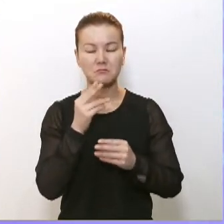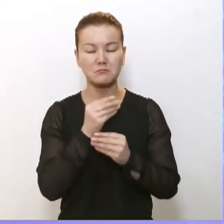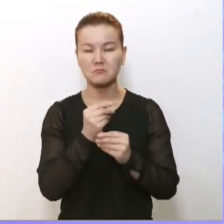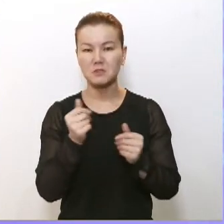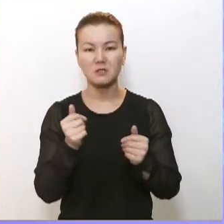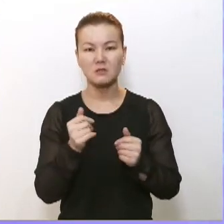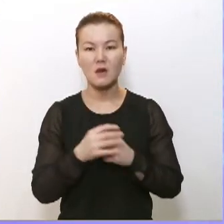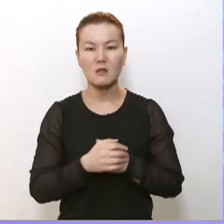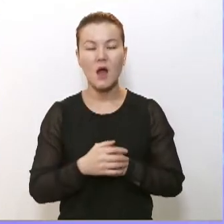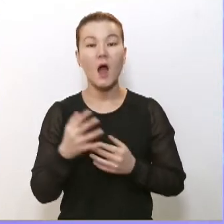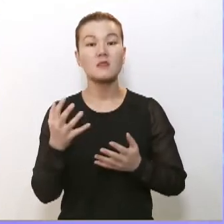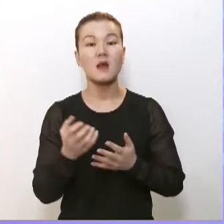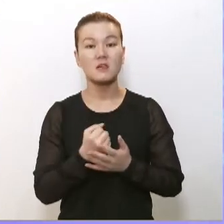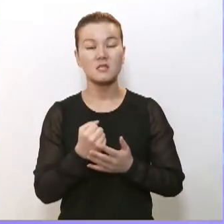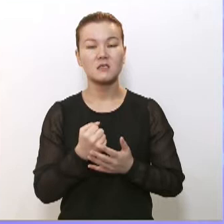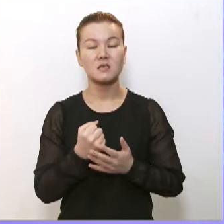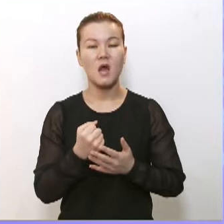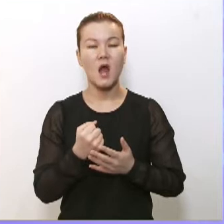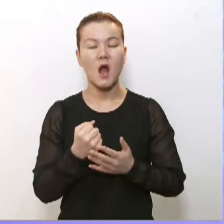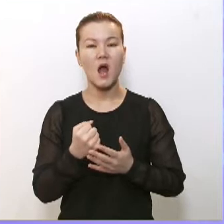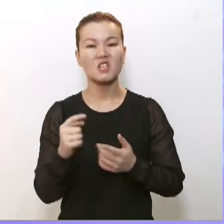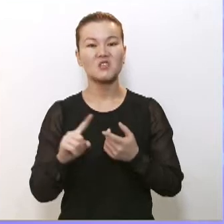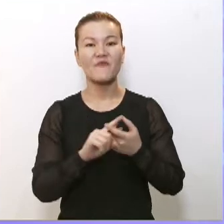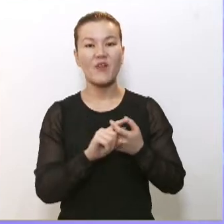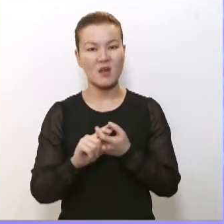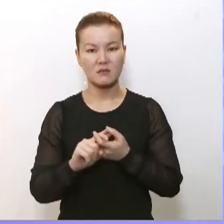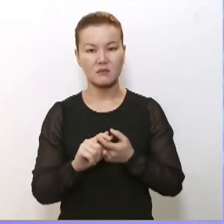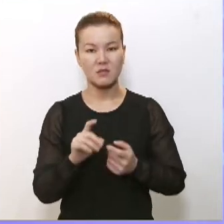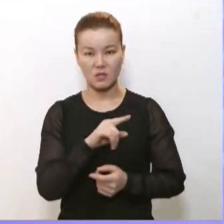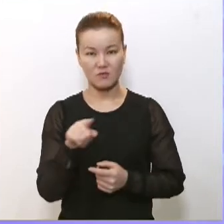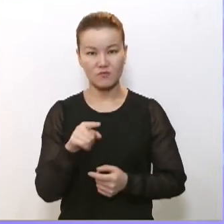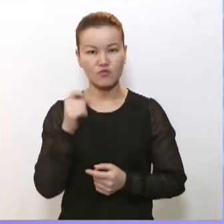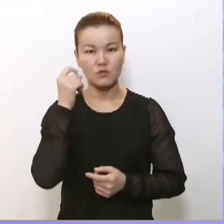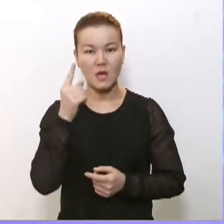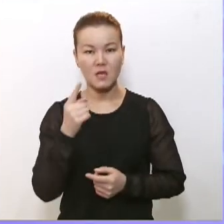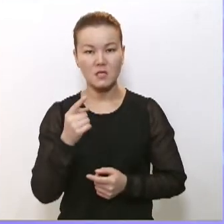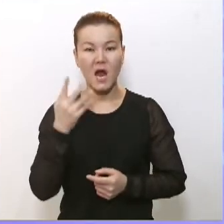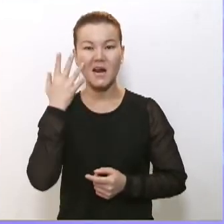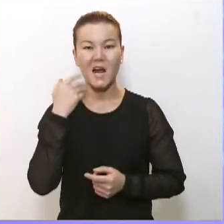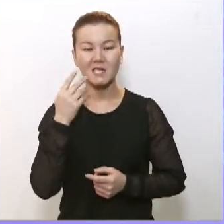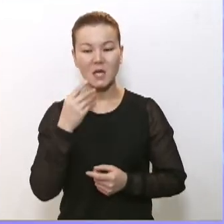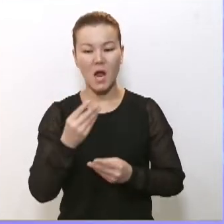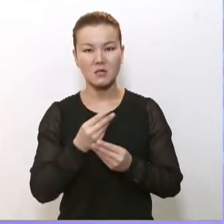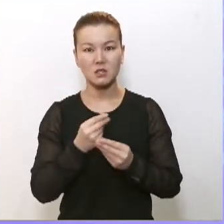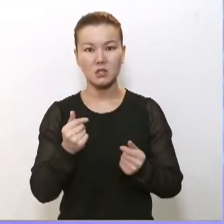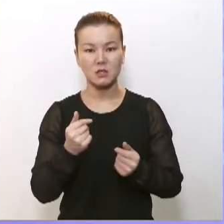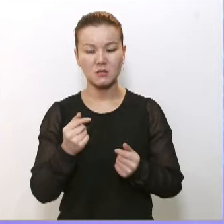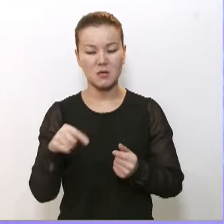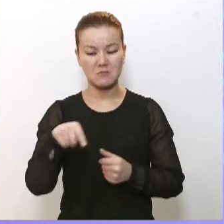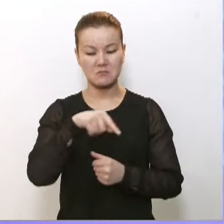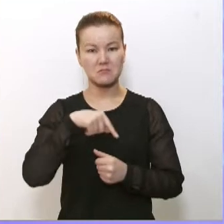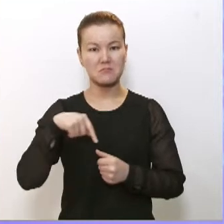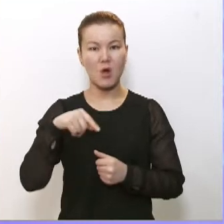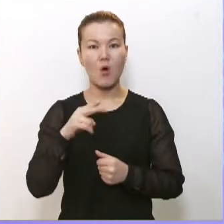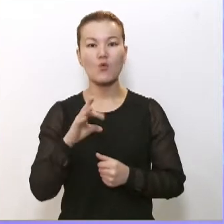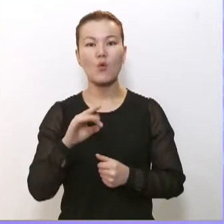найдите закономерность и вы узнаете когда исчезли кольца в